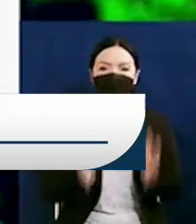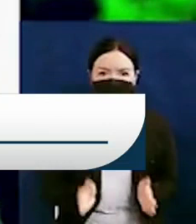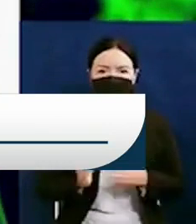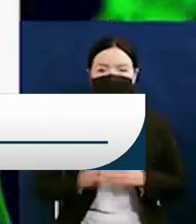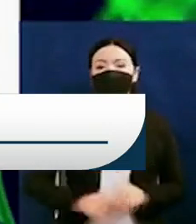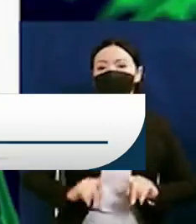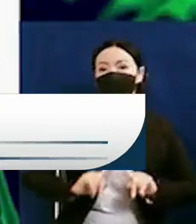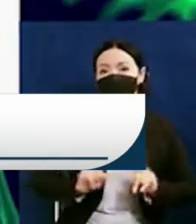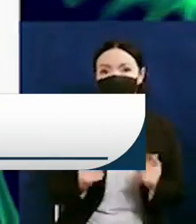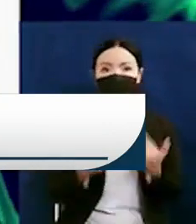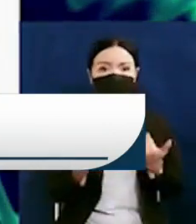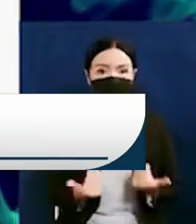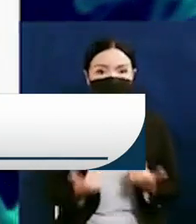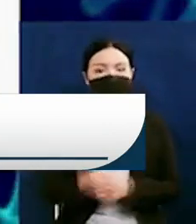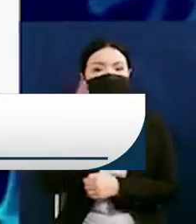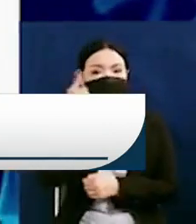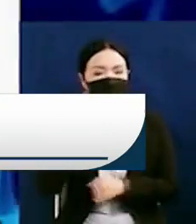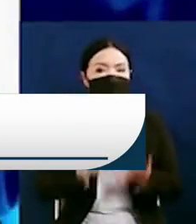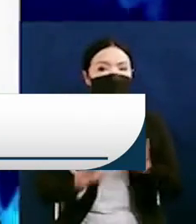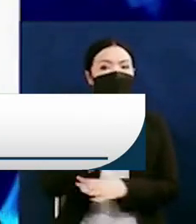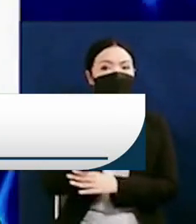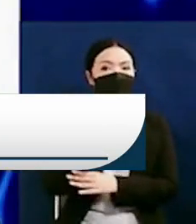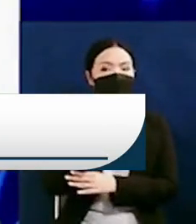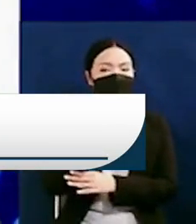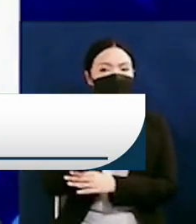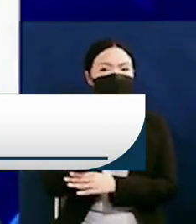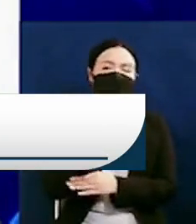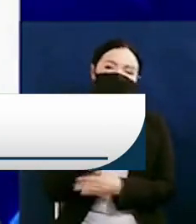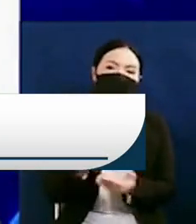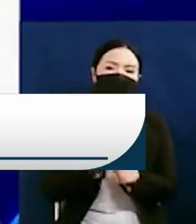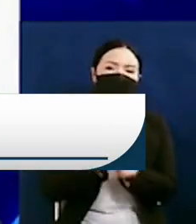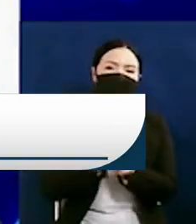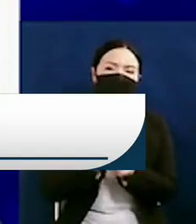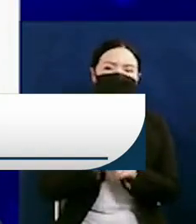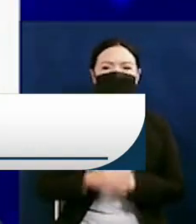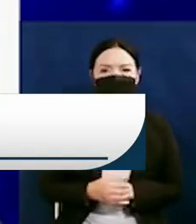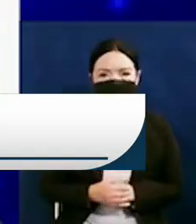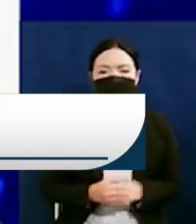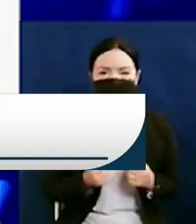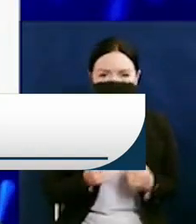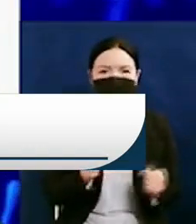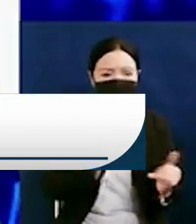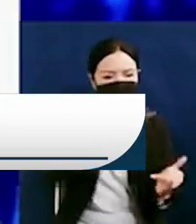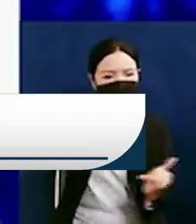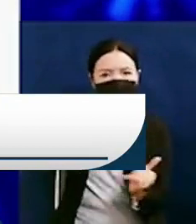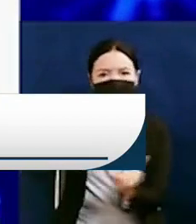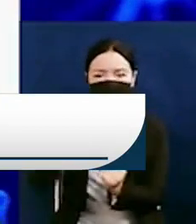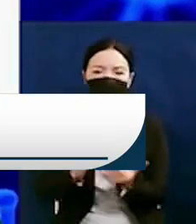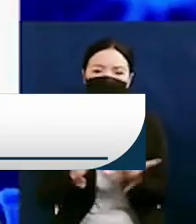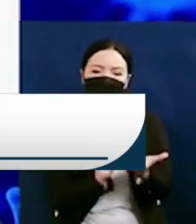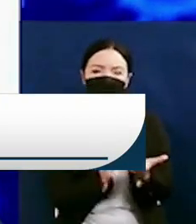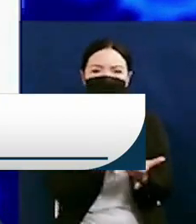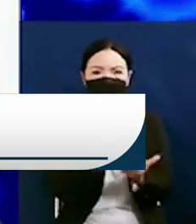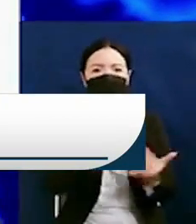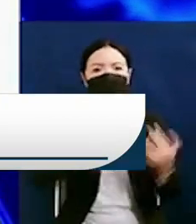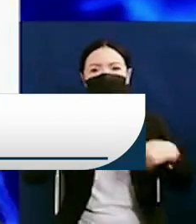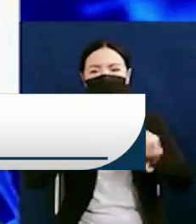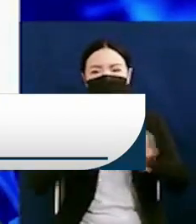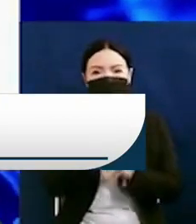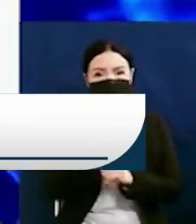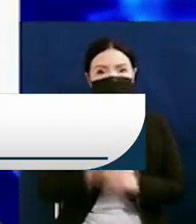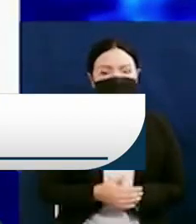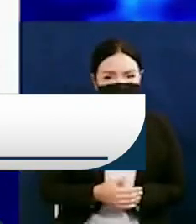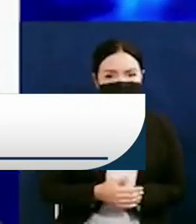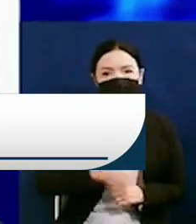แต่ว่าถ้าเราในขณะนี้เราคิดว่า 500รายเนี่ยนะครับผมจะไม่สูงไปกว่านี้เราพยายามจะดูแลคุณค่ายินดีให้มีประสิทธิภาพที่สุดนะครับเพื่อลด